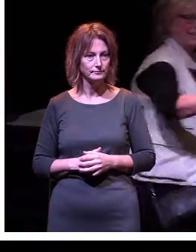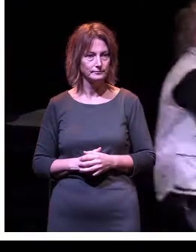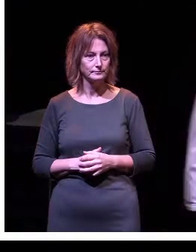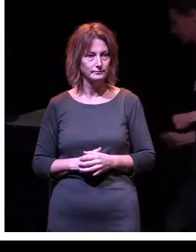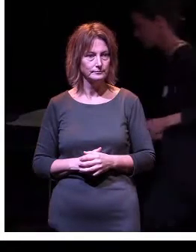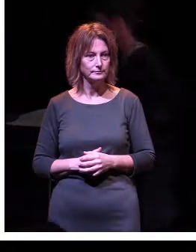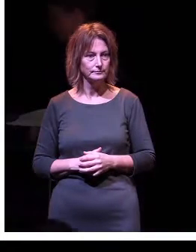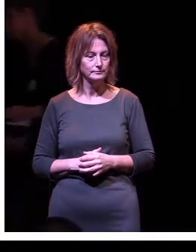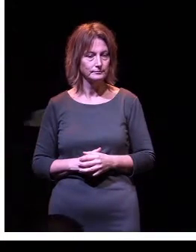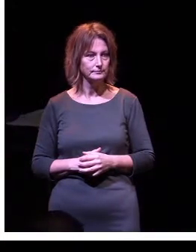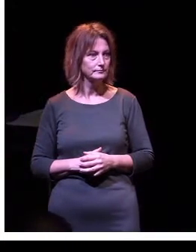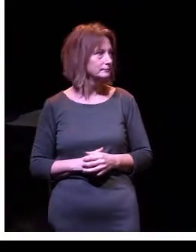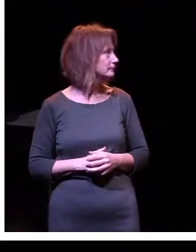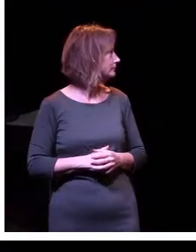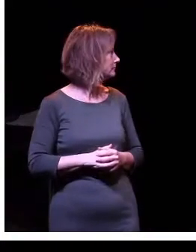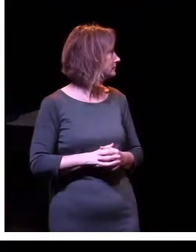Ja.